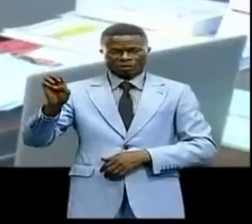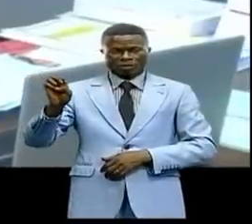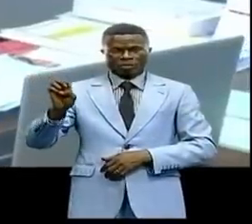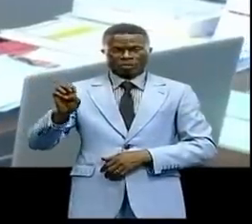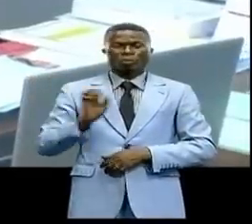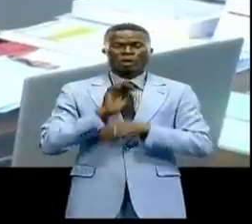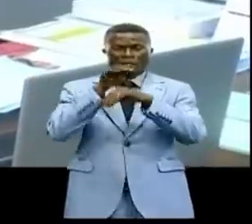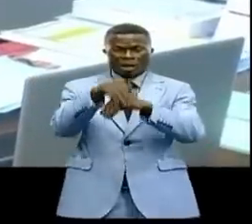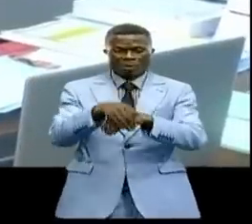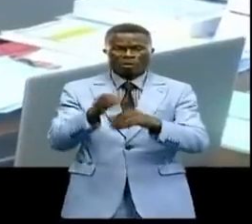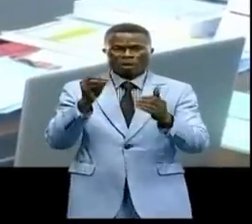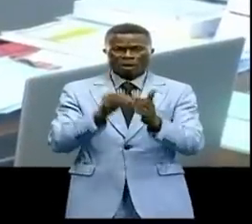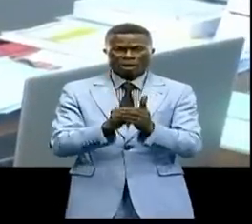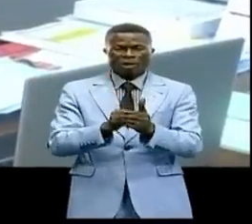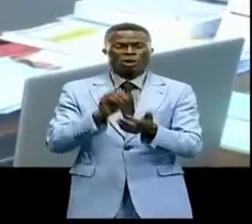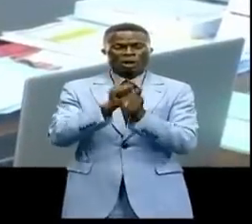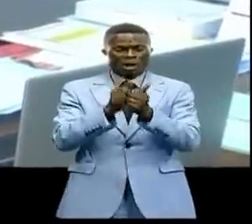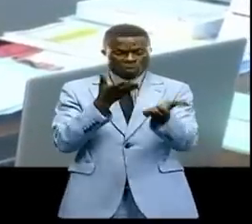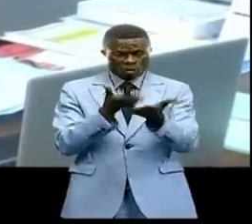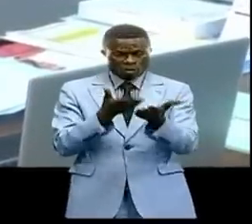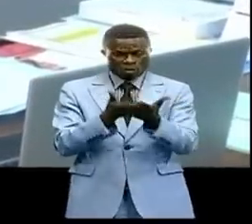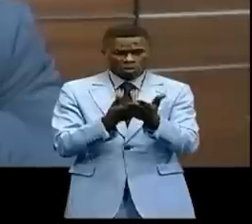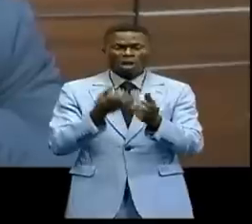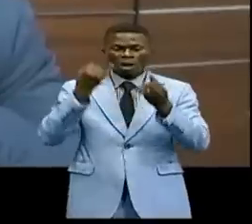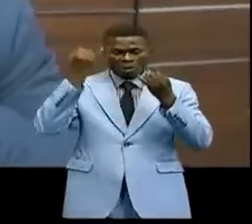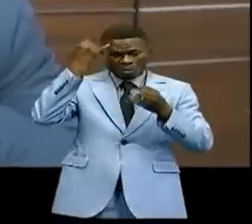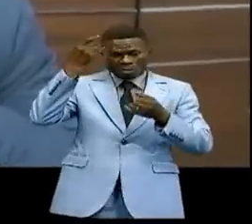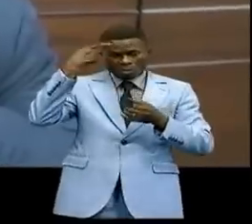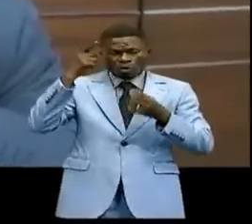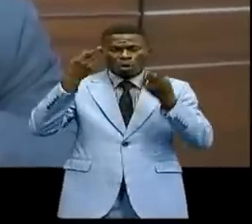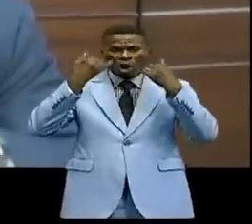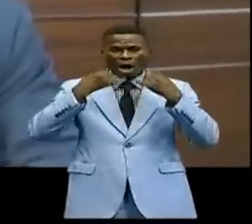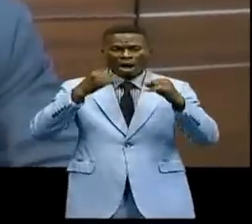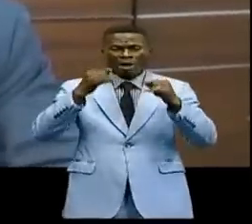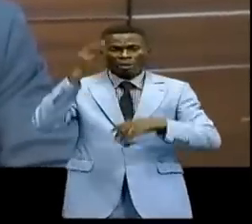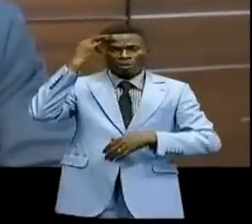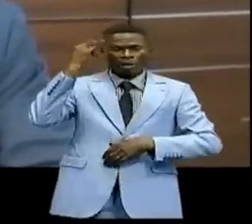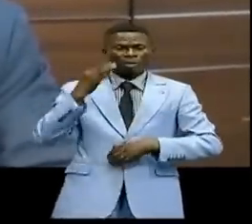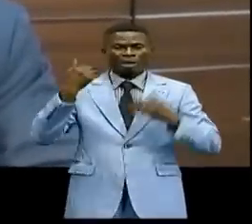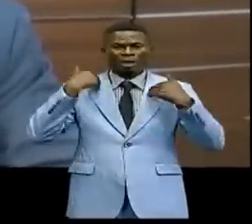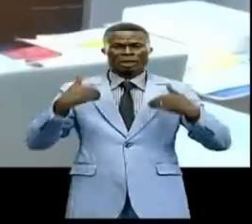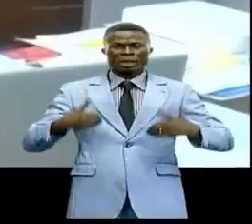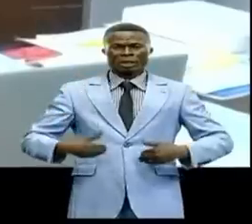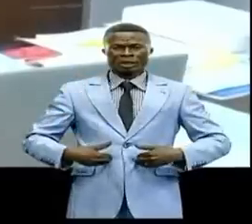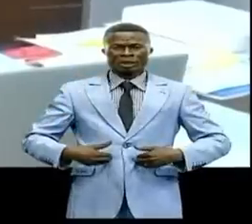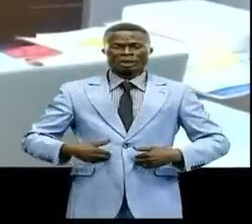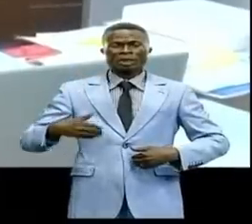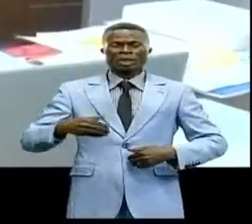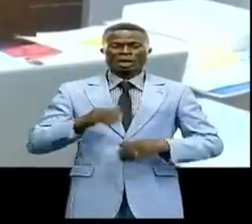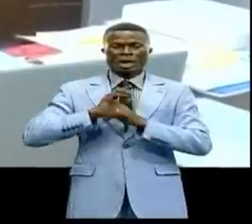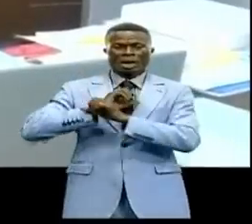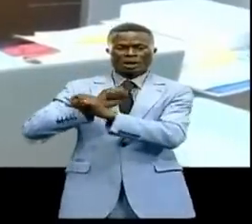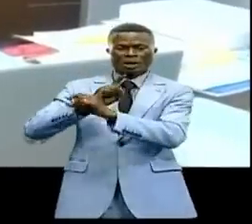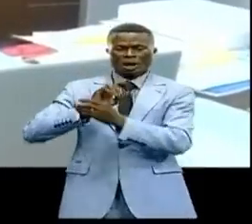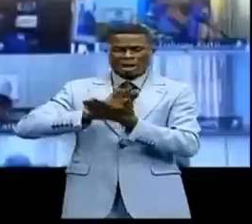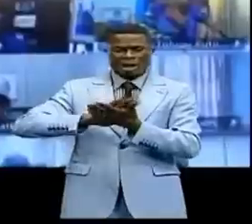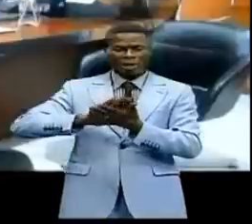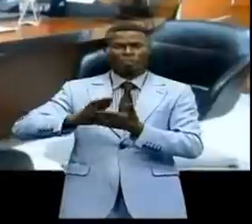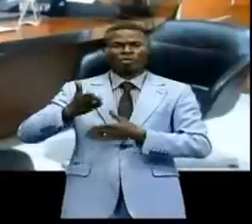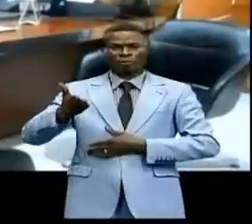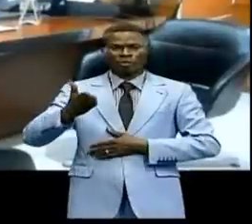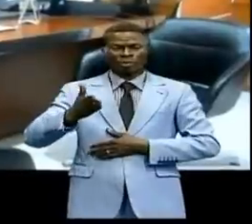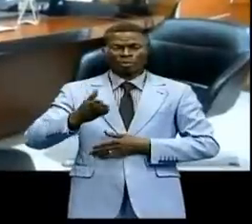Intervenant à son tour, toujours sur ce chapitre de points d'information, le ministre de la Santé publique, Hygiène et Prévention,